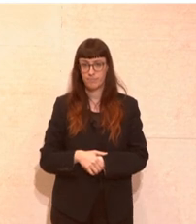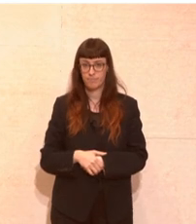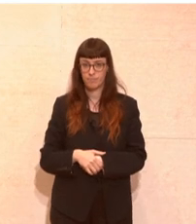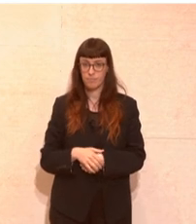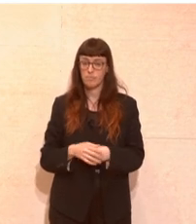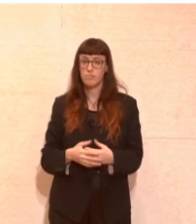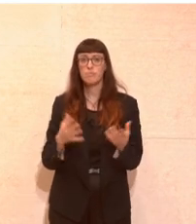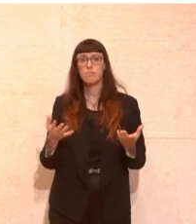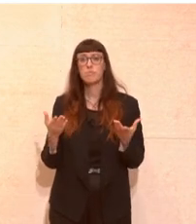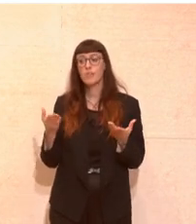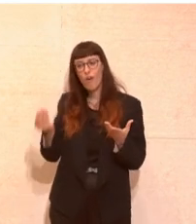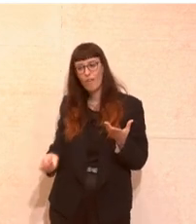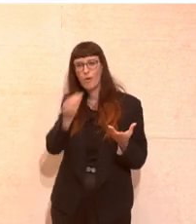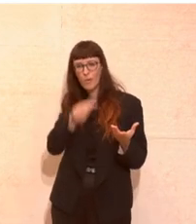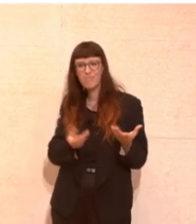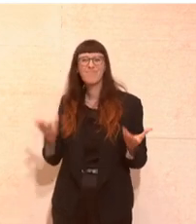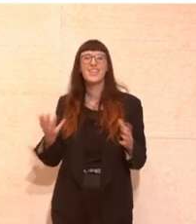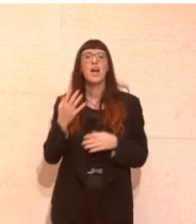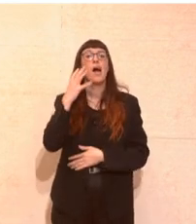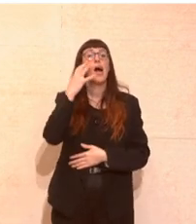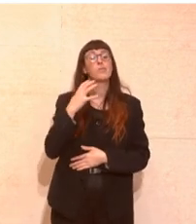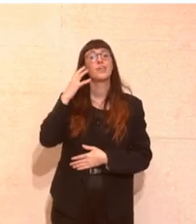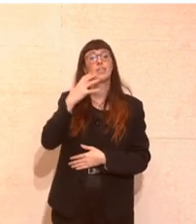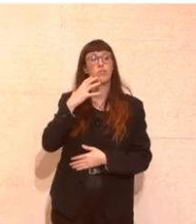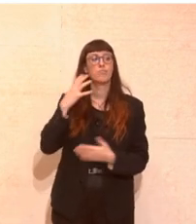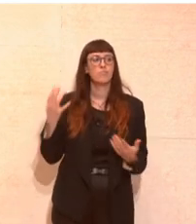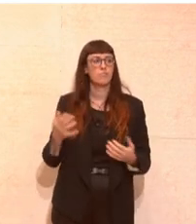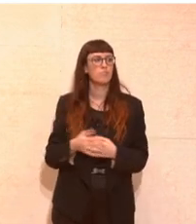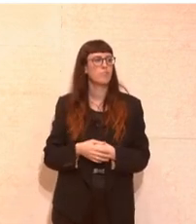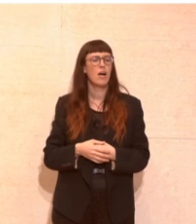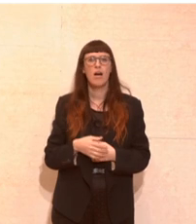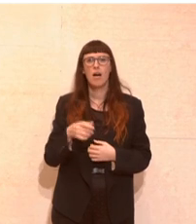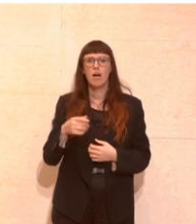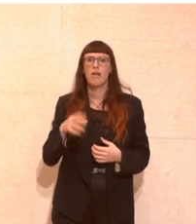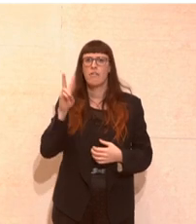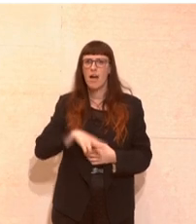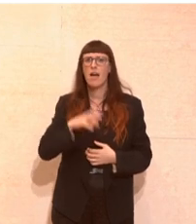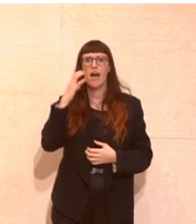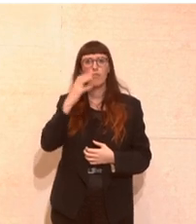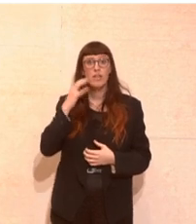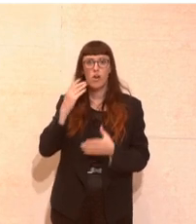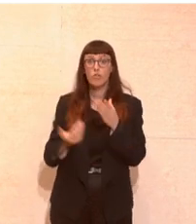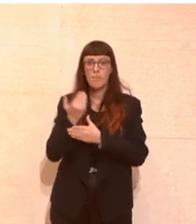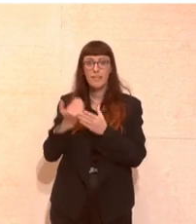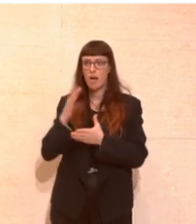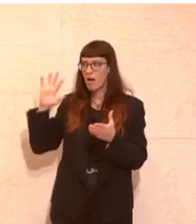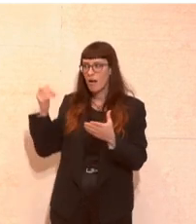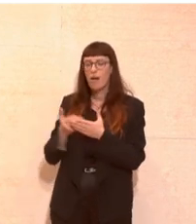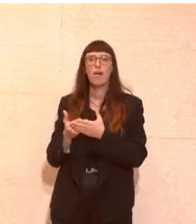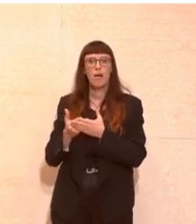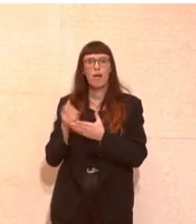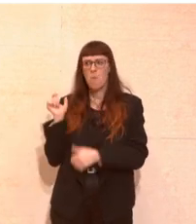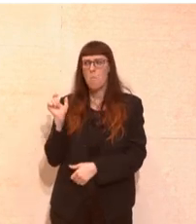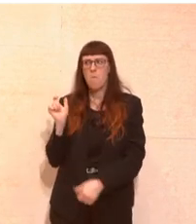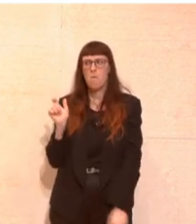qu'en est-il des adolescents? Vous en avez déjà beaucoup entendu parler. Le mot adolescent, c'était un des mots les plus utilisés, je pense, ce matin, pour l'instant, et pour